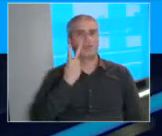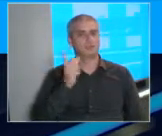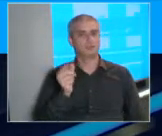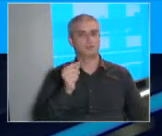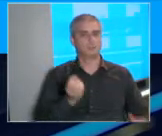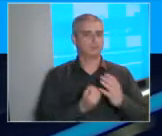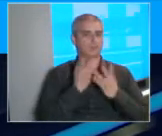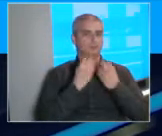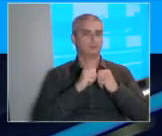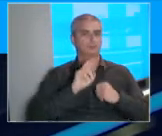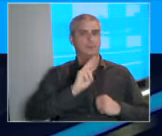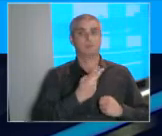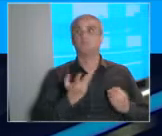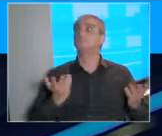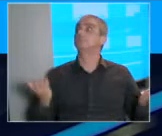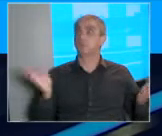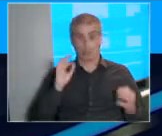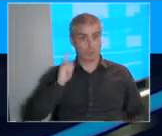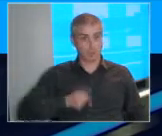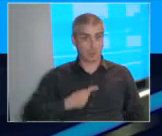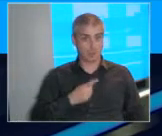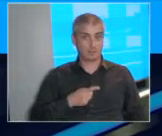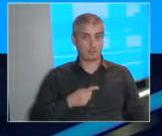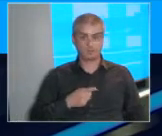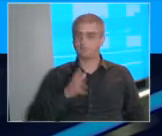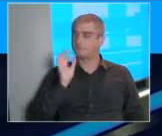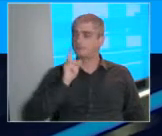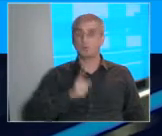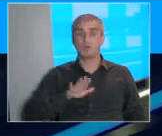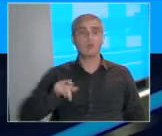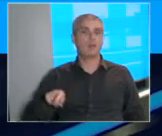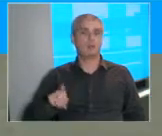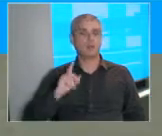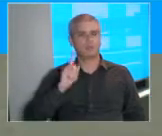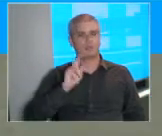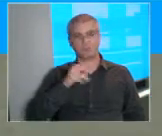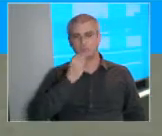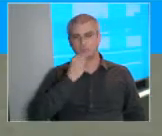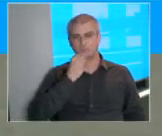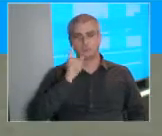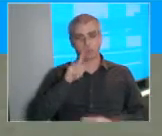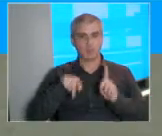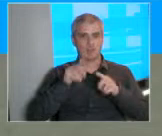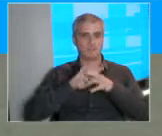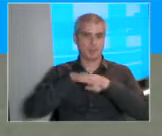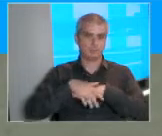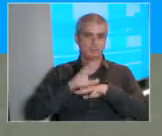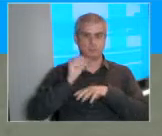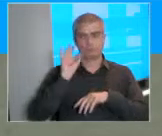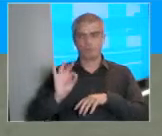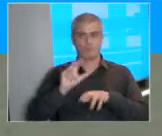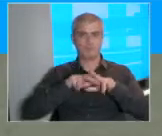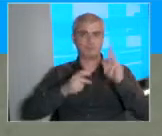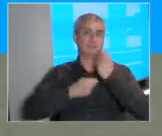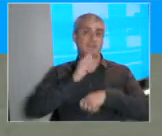הזוג מקים משפחה לצורך העניין? הוא עדיין מחויב לילד. הוא עדיין מחויב לילד. בנושא המזונות זה יכול לפעמים להשליך אם זה פוגע